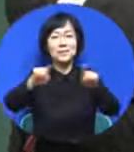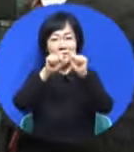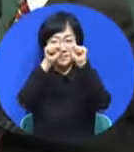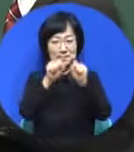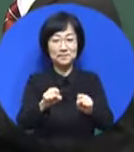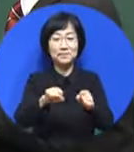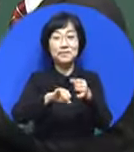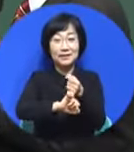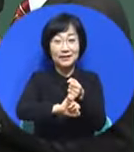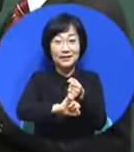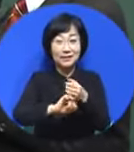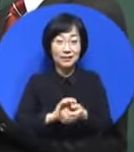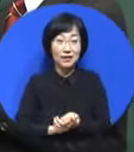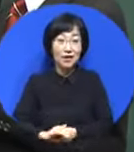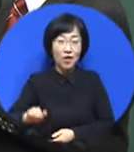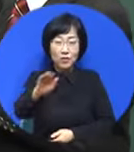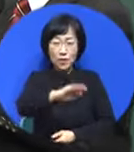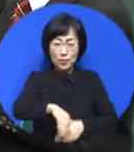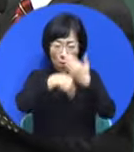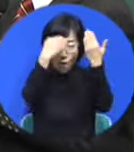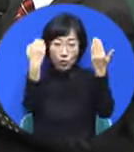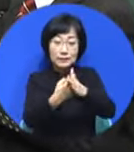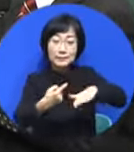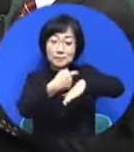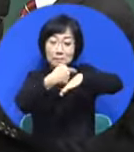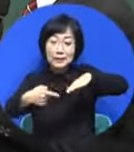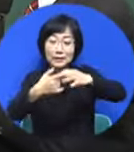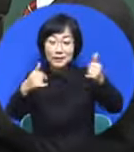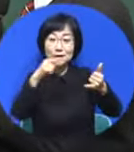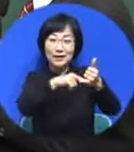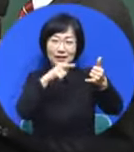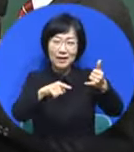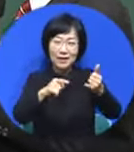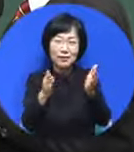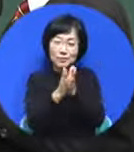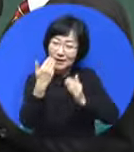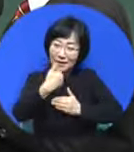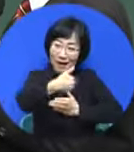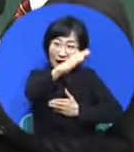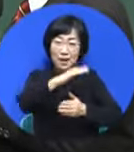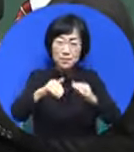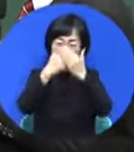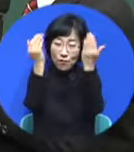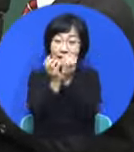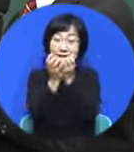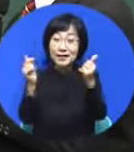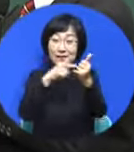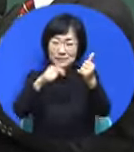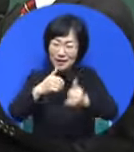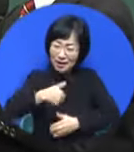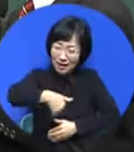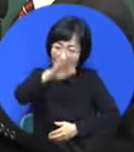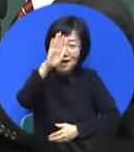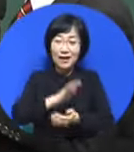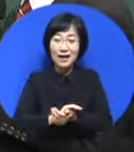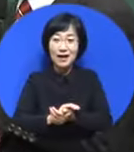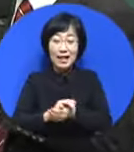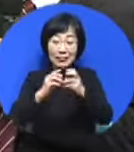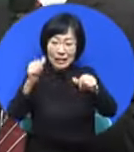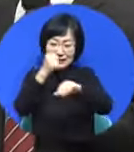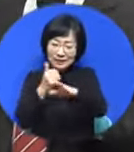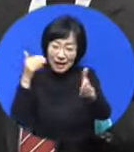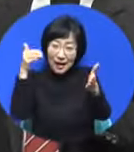you." 모든 족속에게 가라. Now go to all nations. 만민에게로 가라. Go to all creation. 땅끝까지 가라. And go to the ends of the